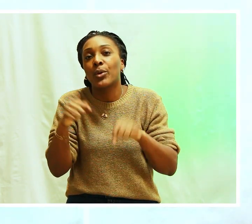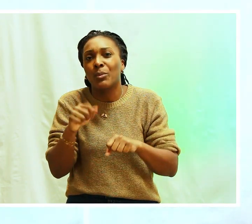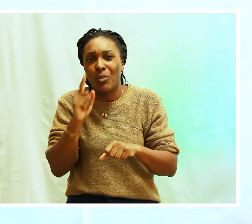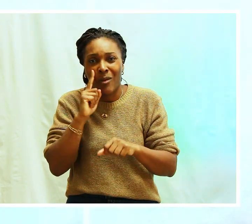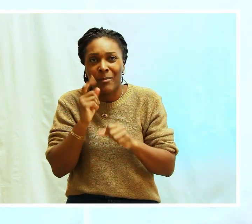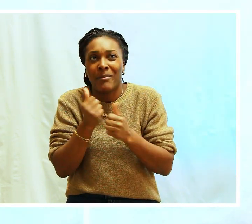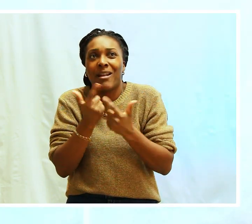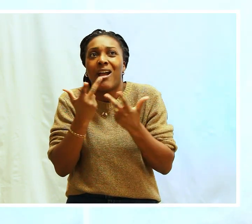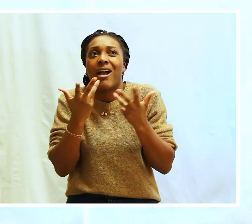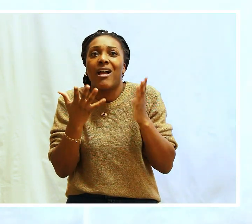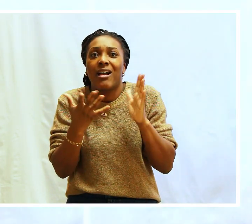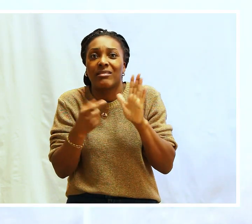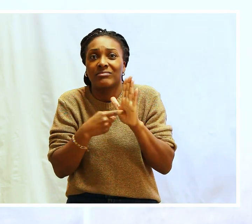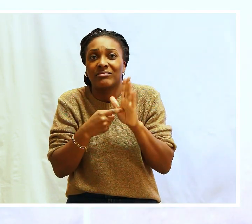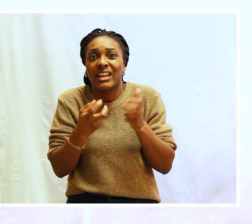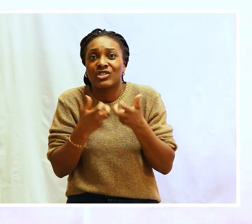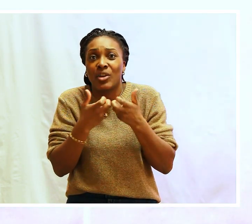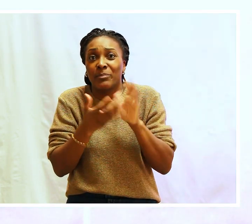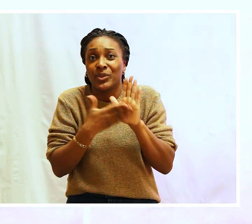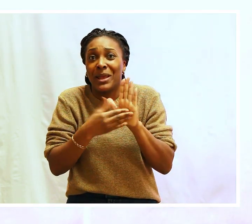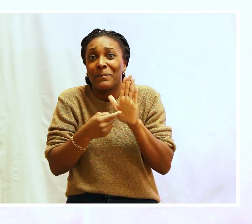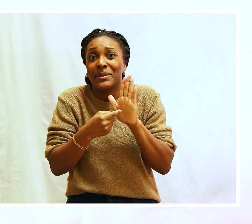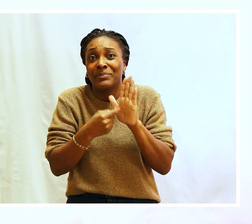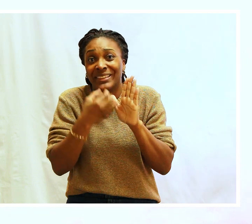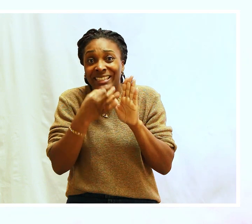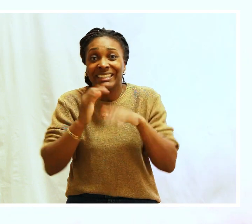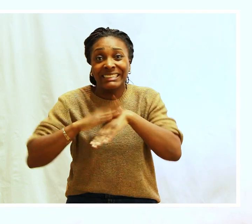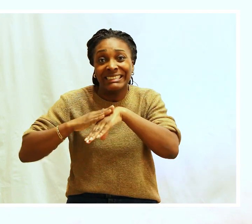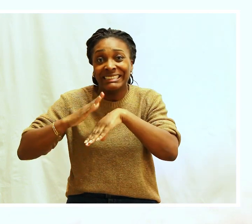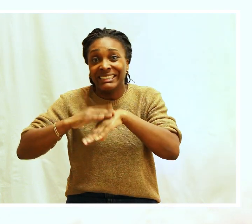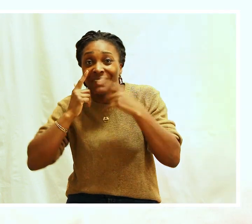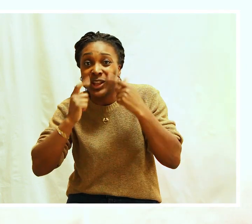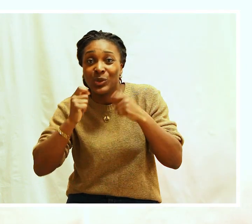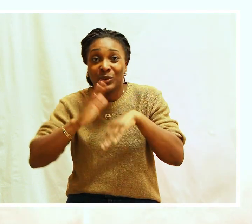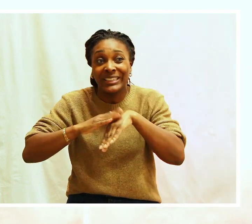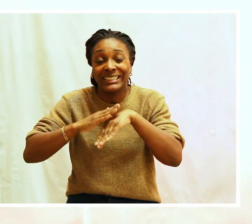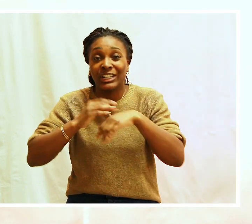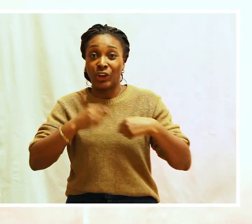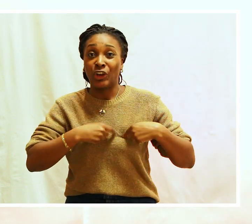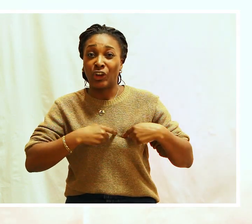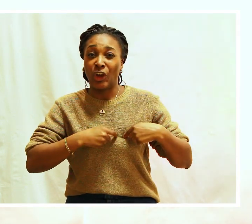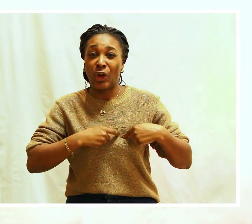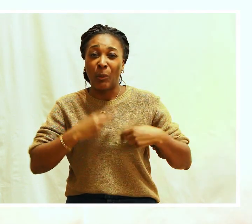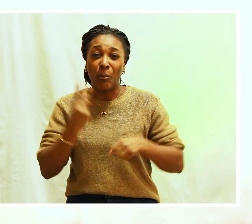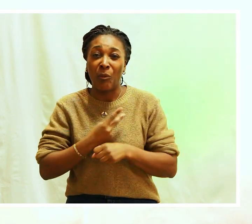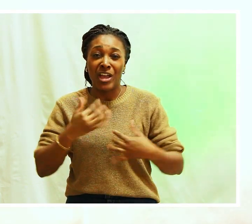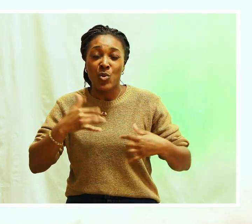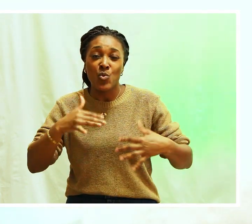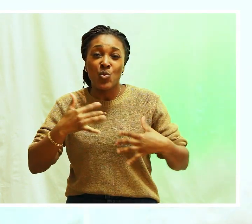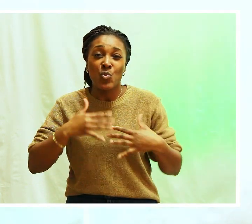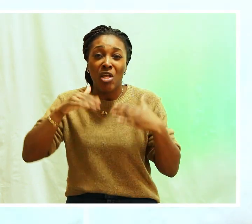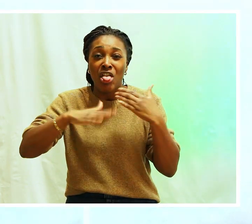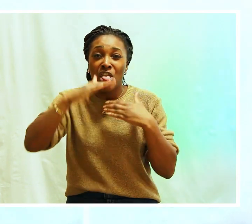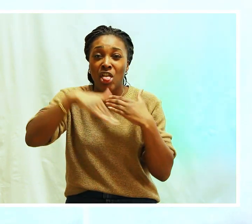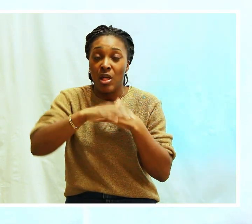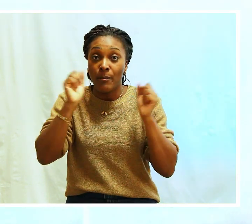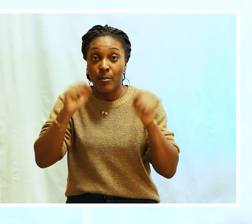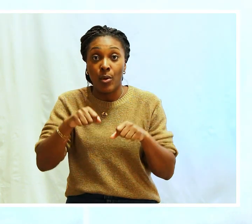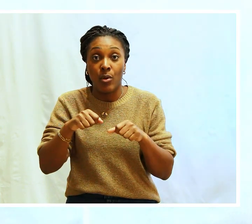nous dit de faire très attention parce que notre cœur, il est tortueux et que si on ne veille pas, on risque de finir